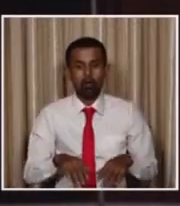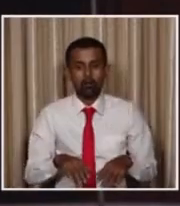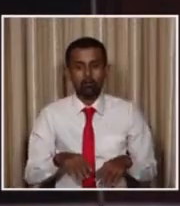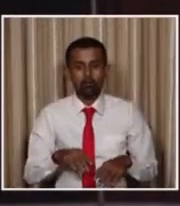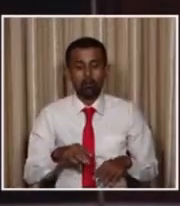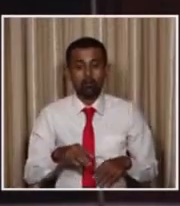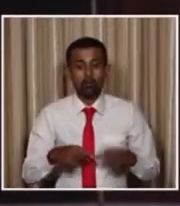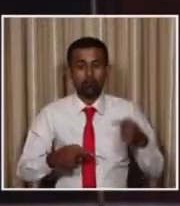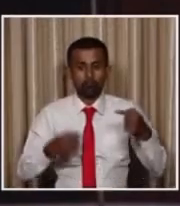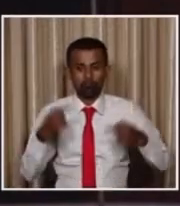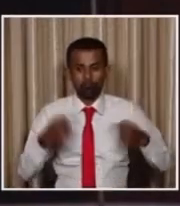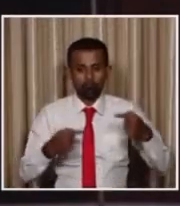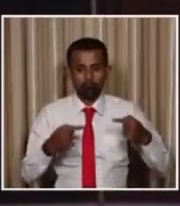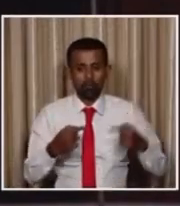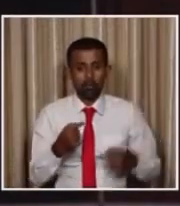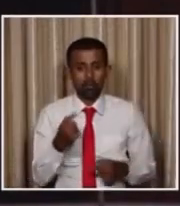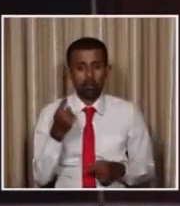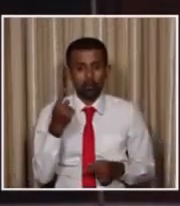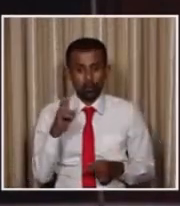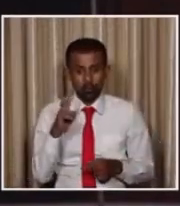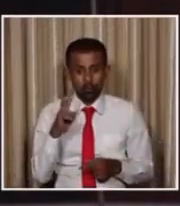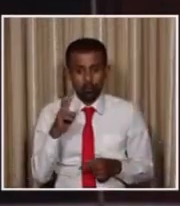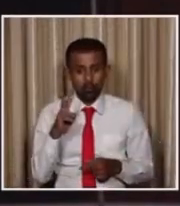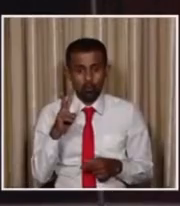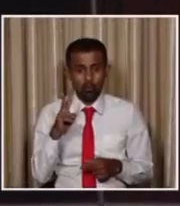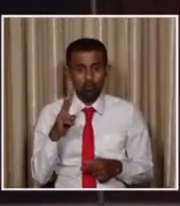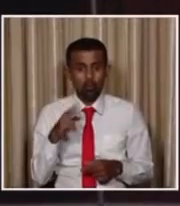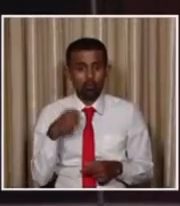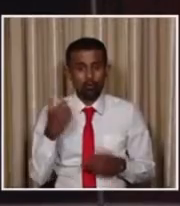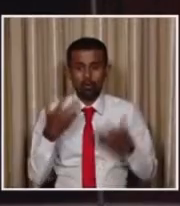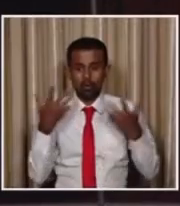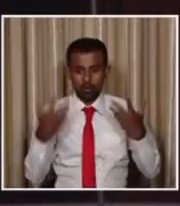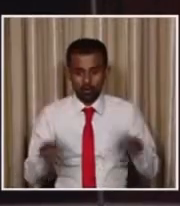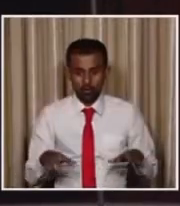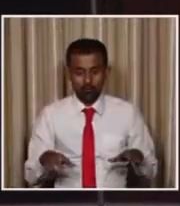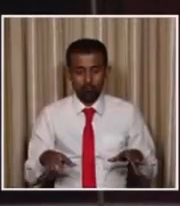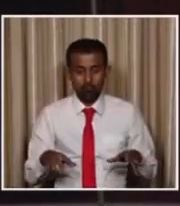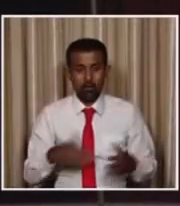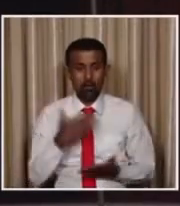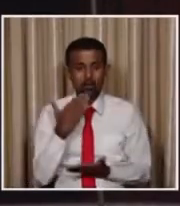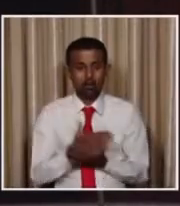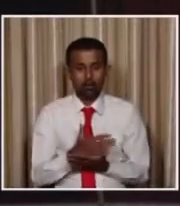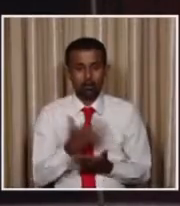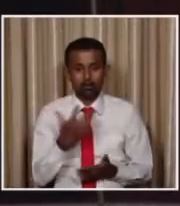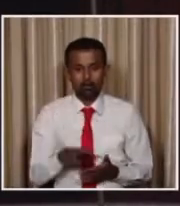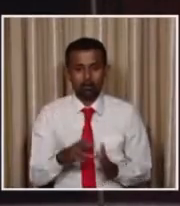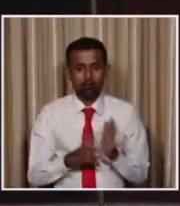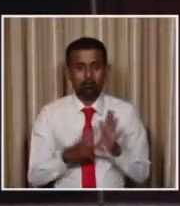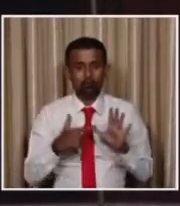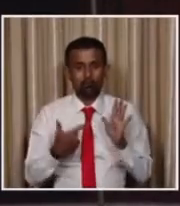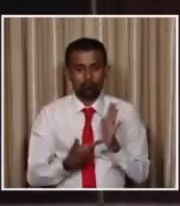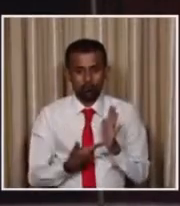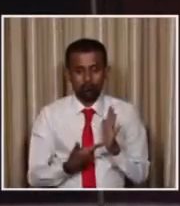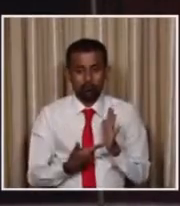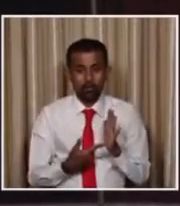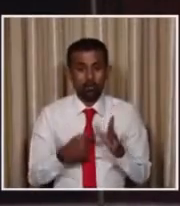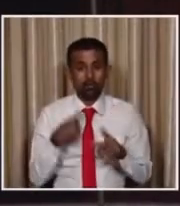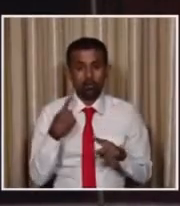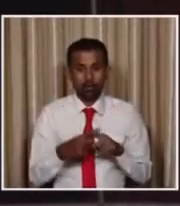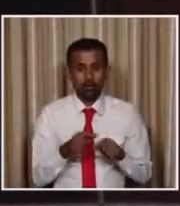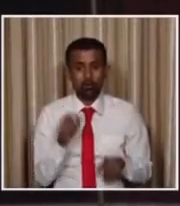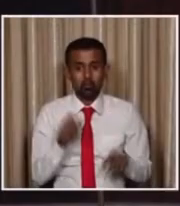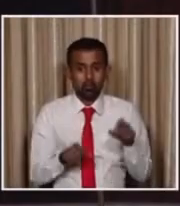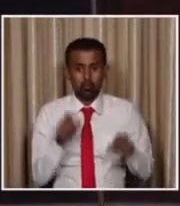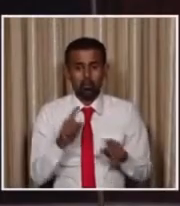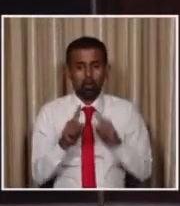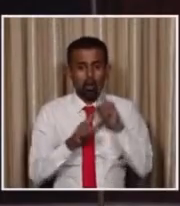පවත්වපු විවාදයේදී 12ට ඒ සභාවාරය අවසන් කරලා සභාව නතර කරා. වැඩබද්දදී මොන තරම් දේවල් මහජනතාව